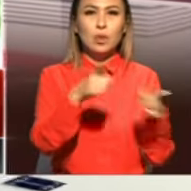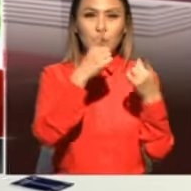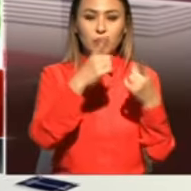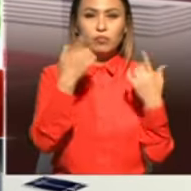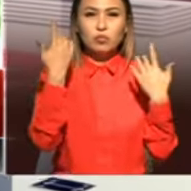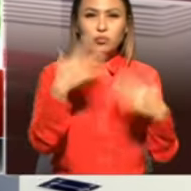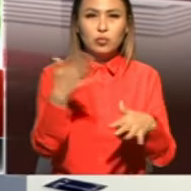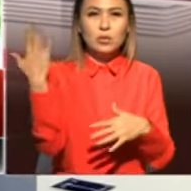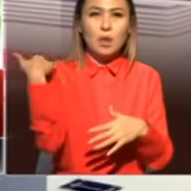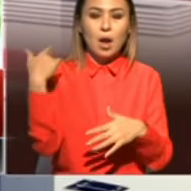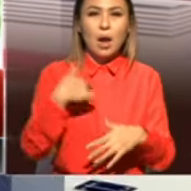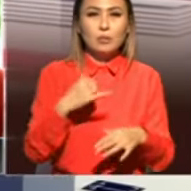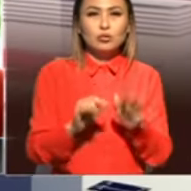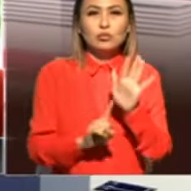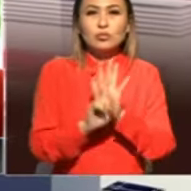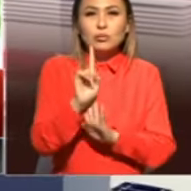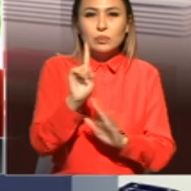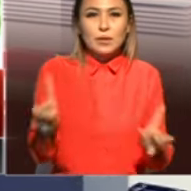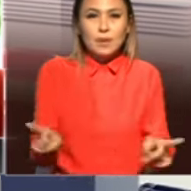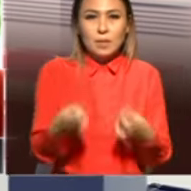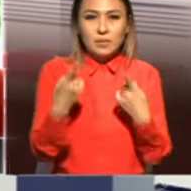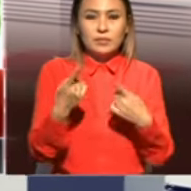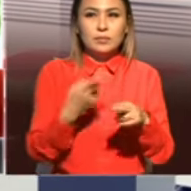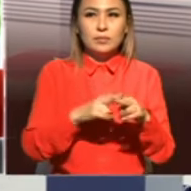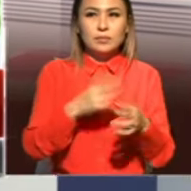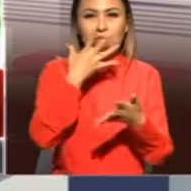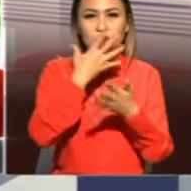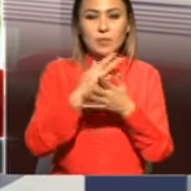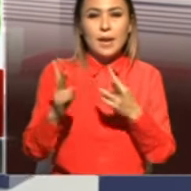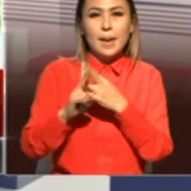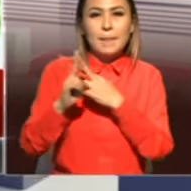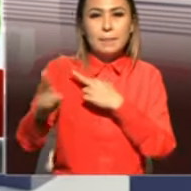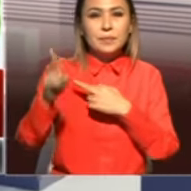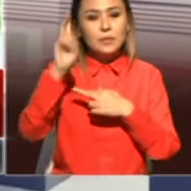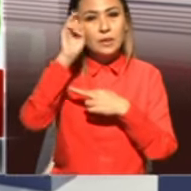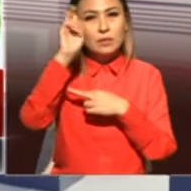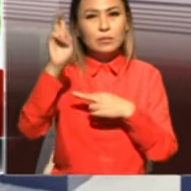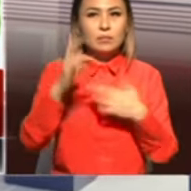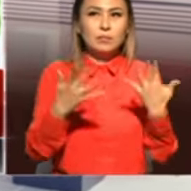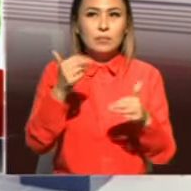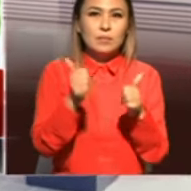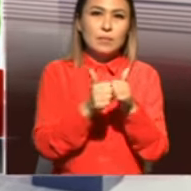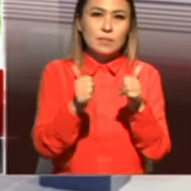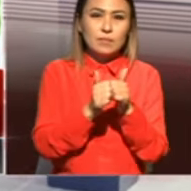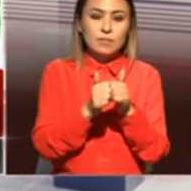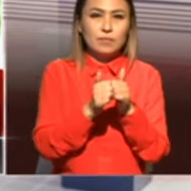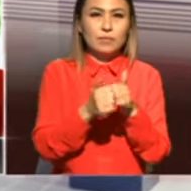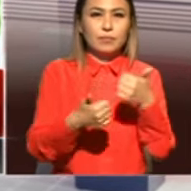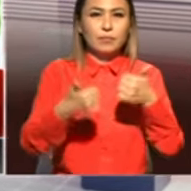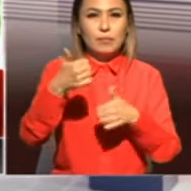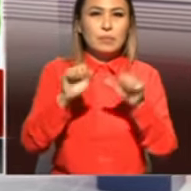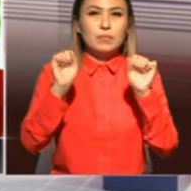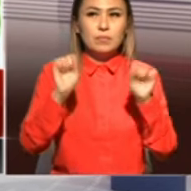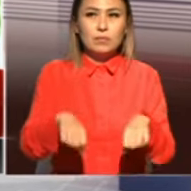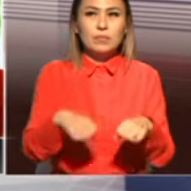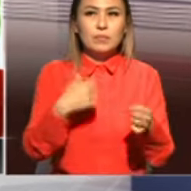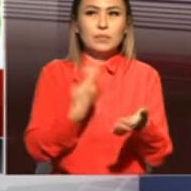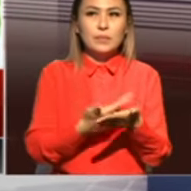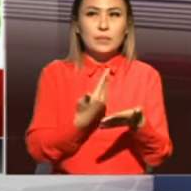елдерге жатамыз. Сондықтан да біз осындай өзіміз сияқты дамып жатқан елдермен или біздің көршілермен салыстыруға болады.